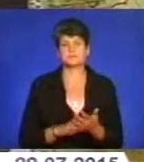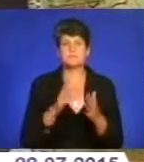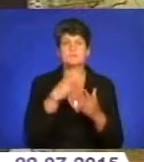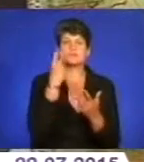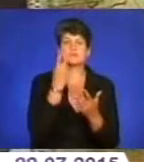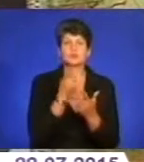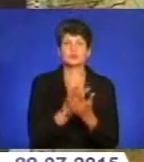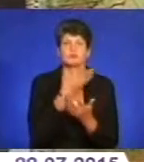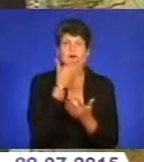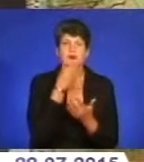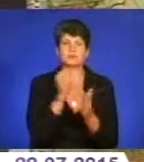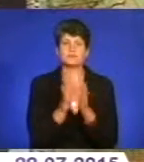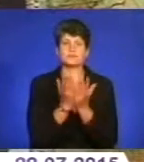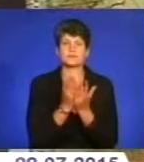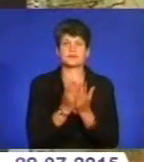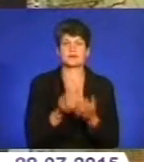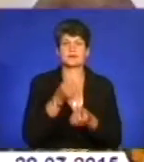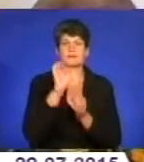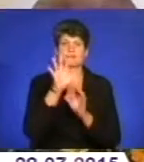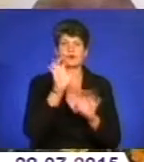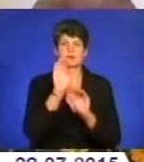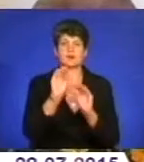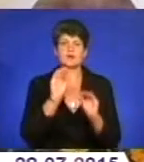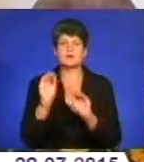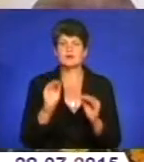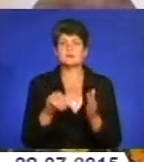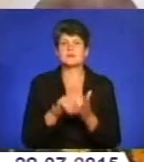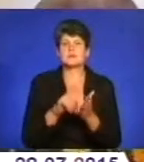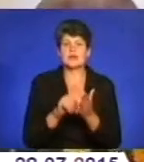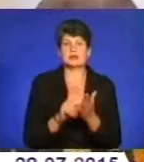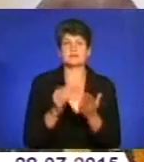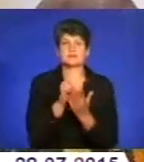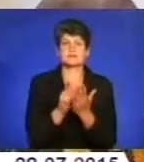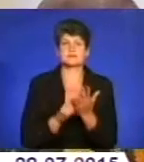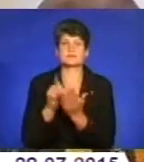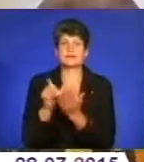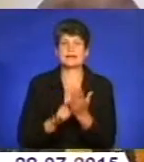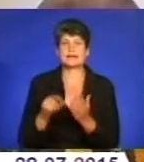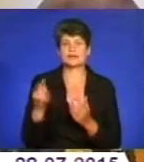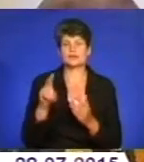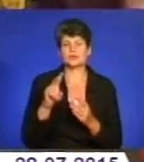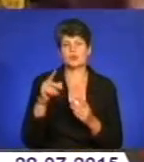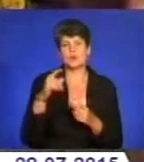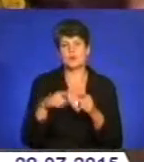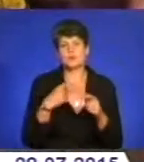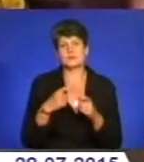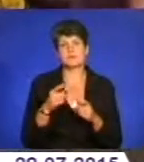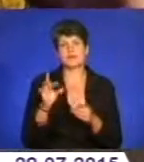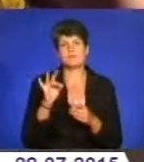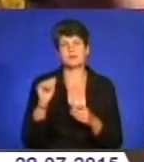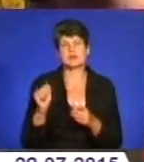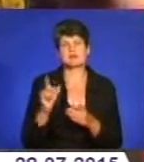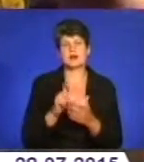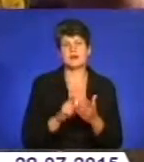Презентоване ошатне видання, густо насичене світлинами, представляє збірку публіцистичних статей, літературознавчих розвідок, репортажів,